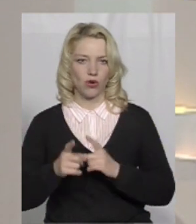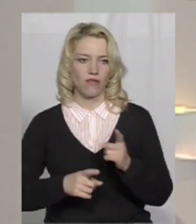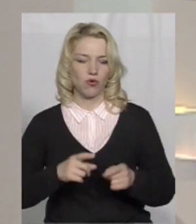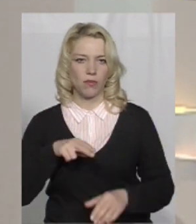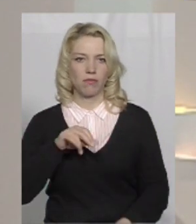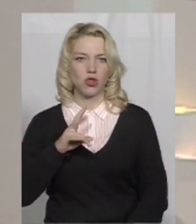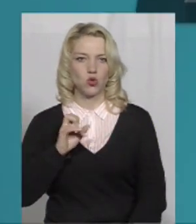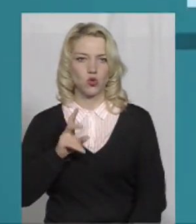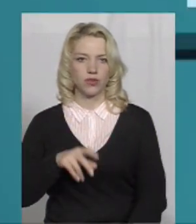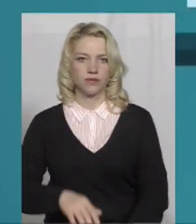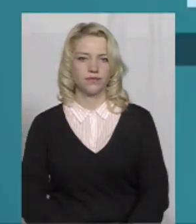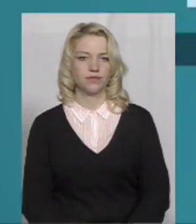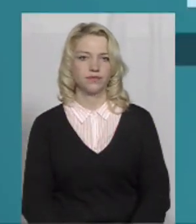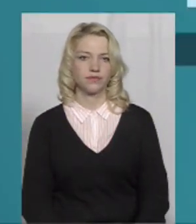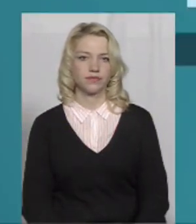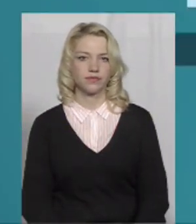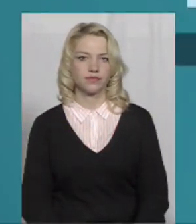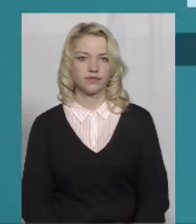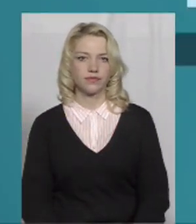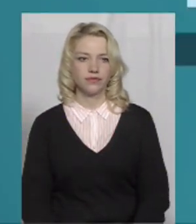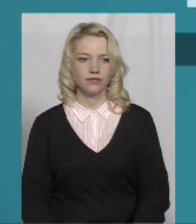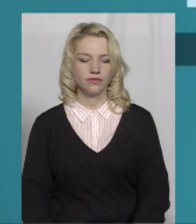Сергій Пінчук.